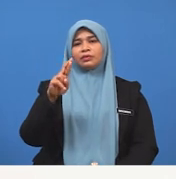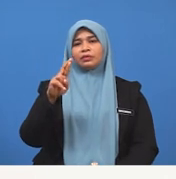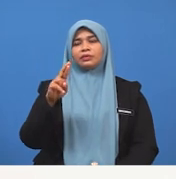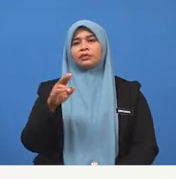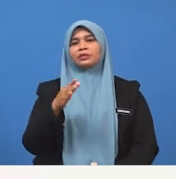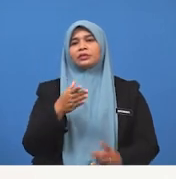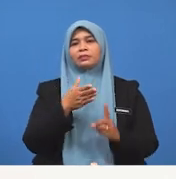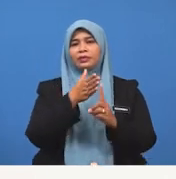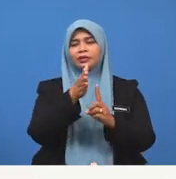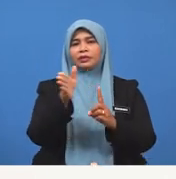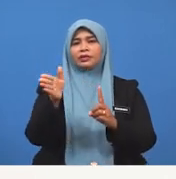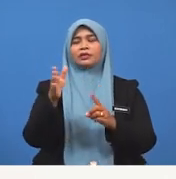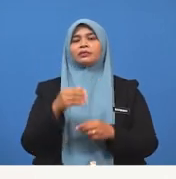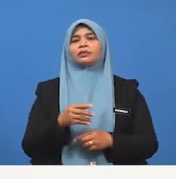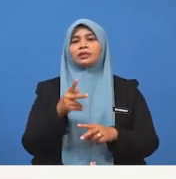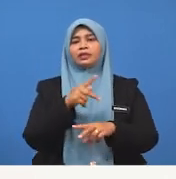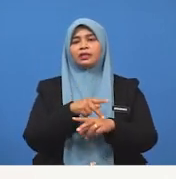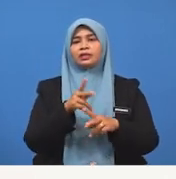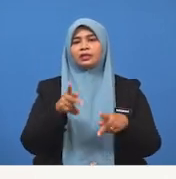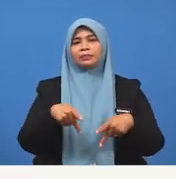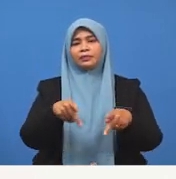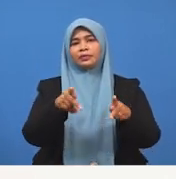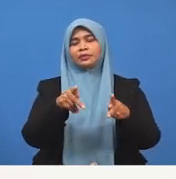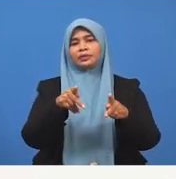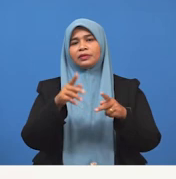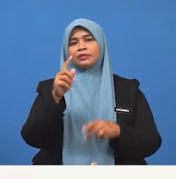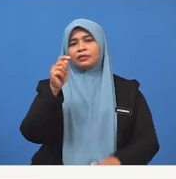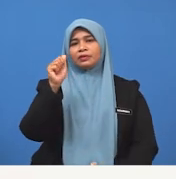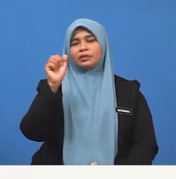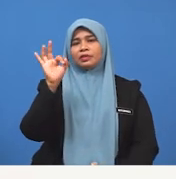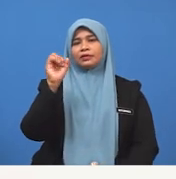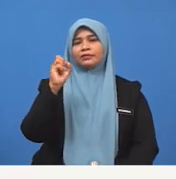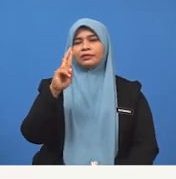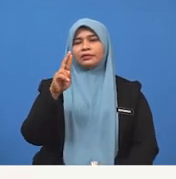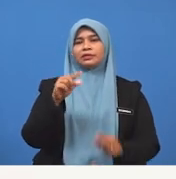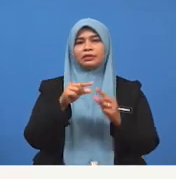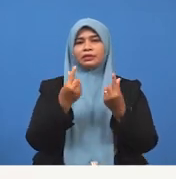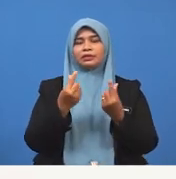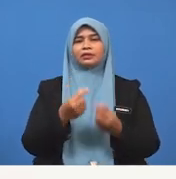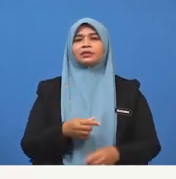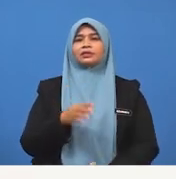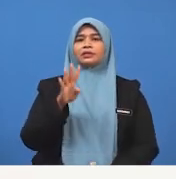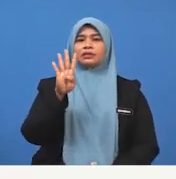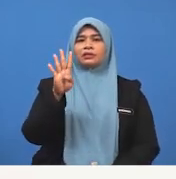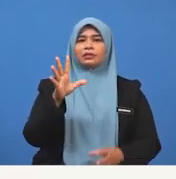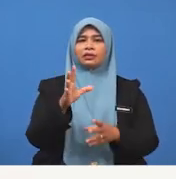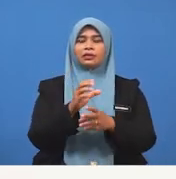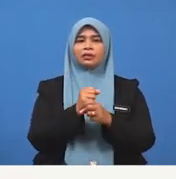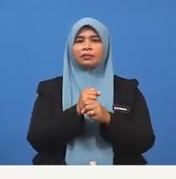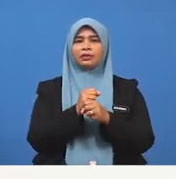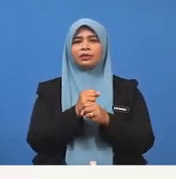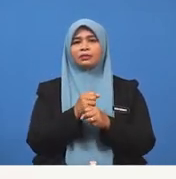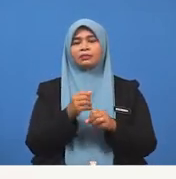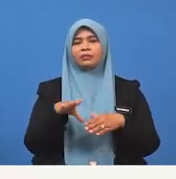penyelewengan ketiga proses mentafsirkan Alquran yang keempat dapat memandu